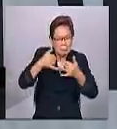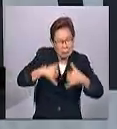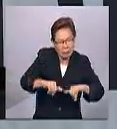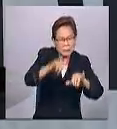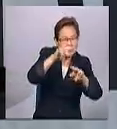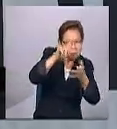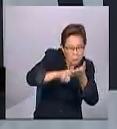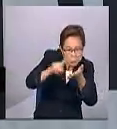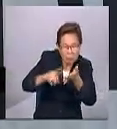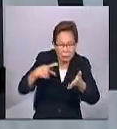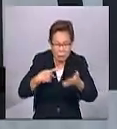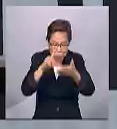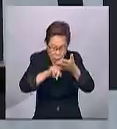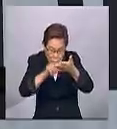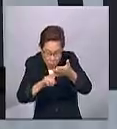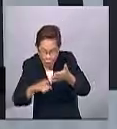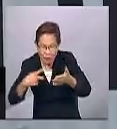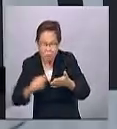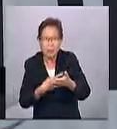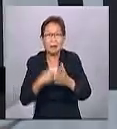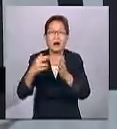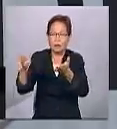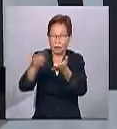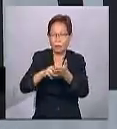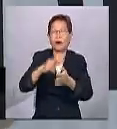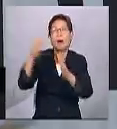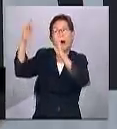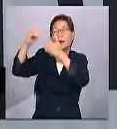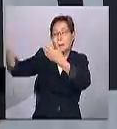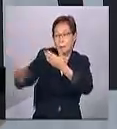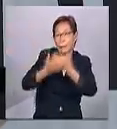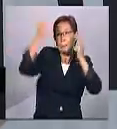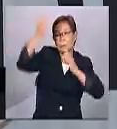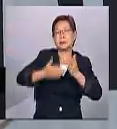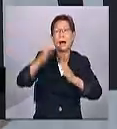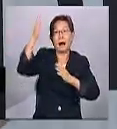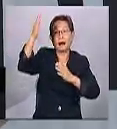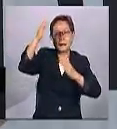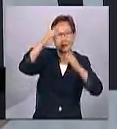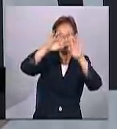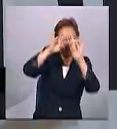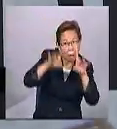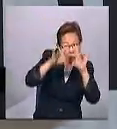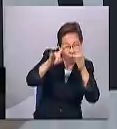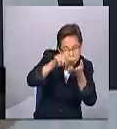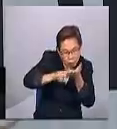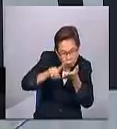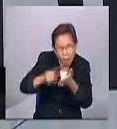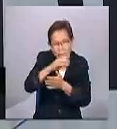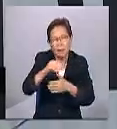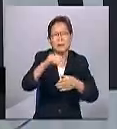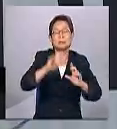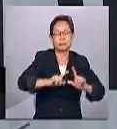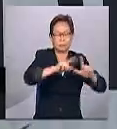ada rekod, dan diharapkan apabila mereka kembali, mereka akan disaring dan juga akan